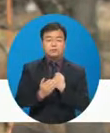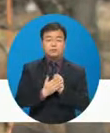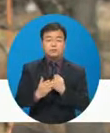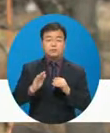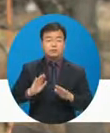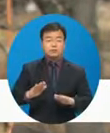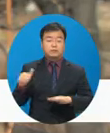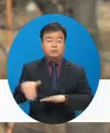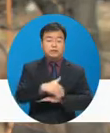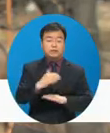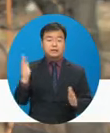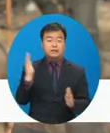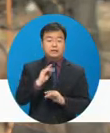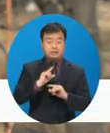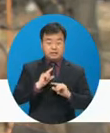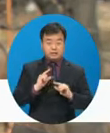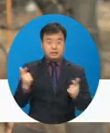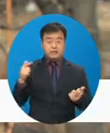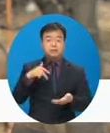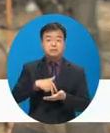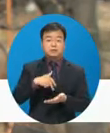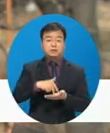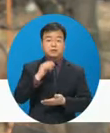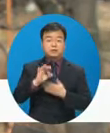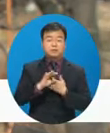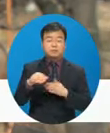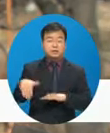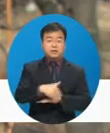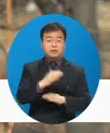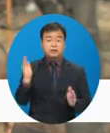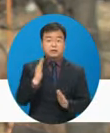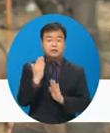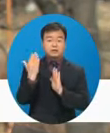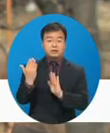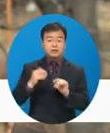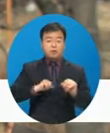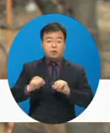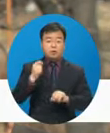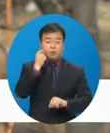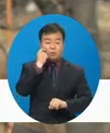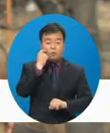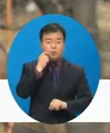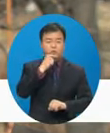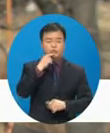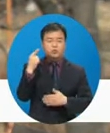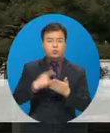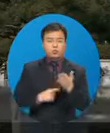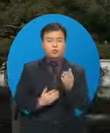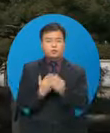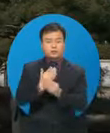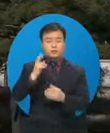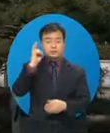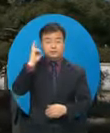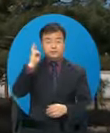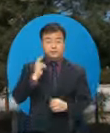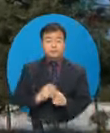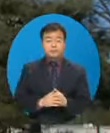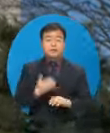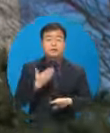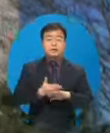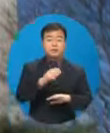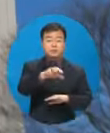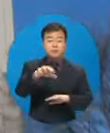이렇게 남아버리면은 재학생 대상으로 하는 활동도 못하고 아무래도 불이익을 보는 부분이 많지 않을까. 다른 곳도